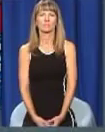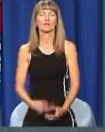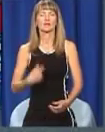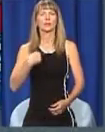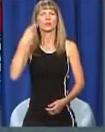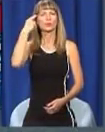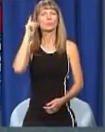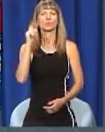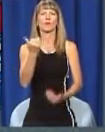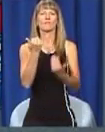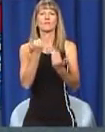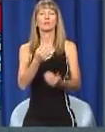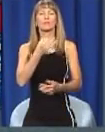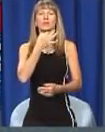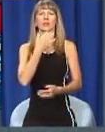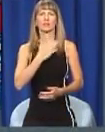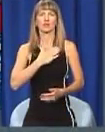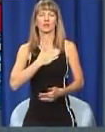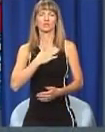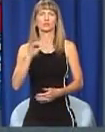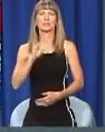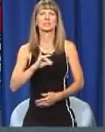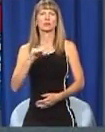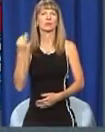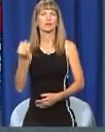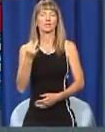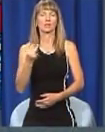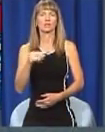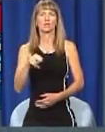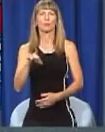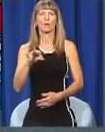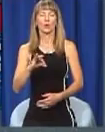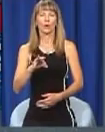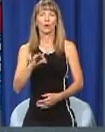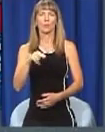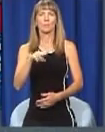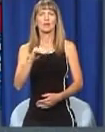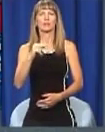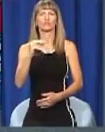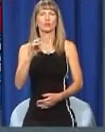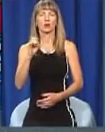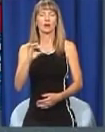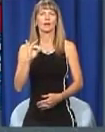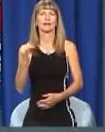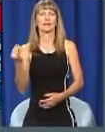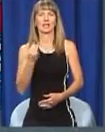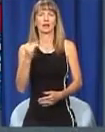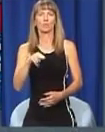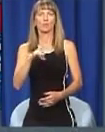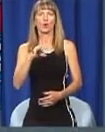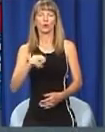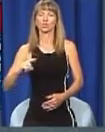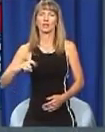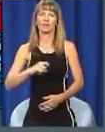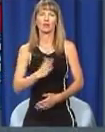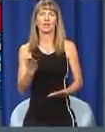Сподіваємося, що вам сподобалася наша історія, цікавинки про афінпінчера, а також цікавинки про черв'яків,